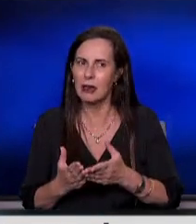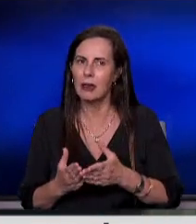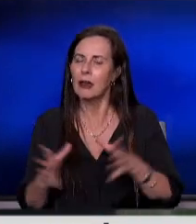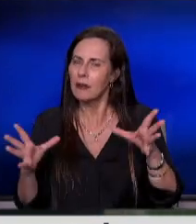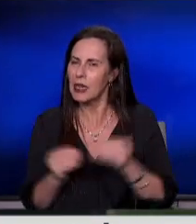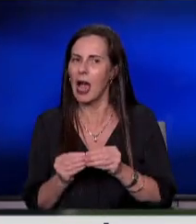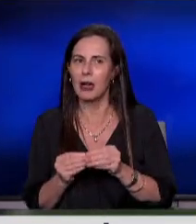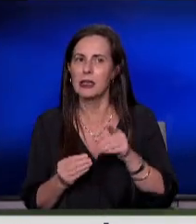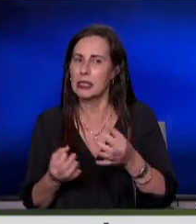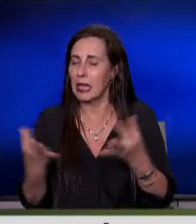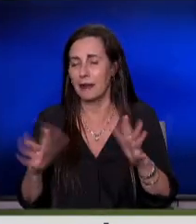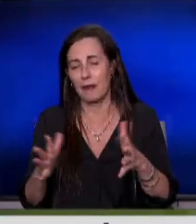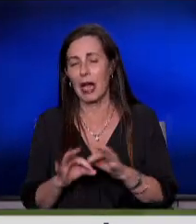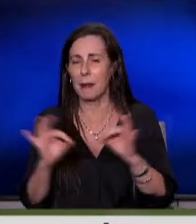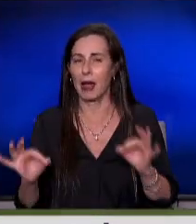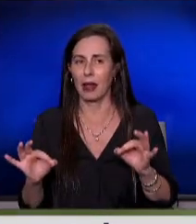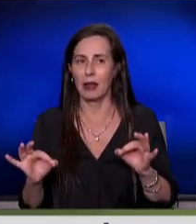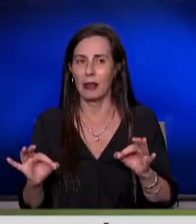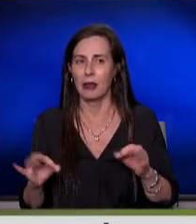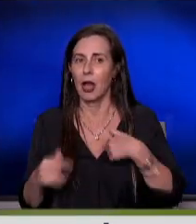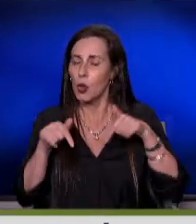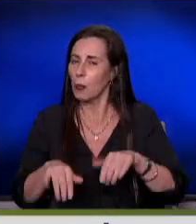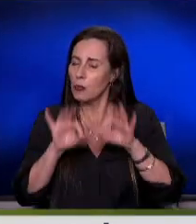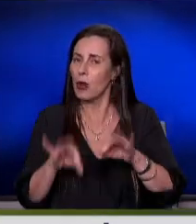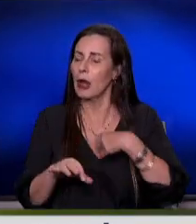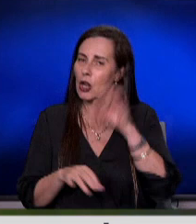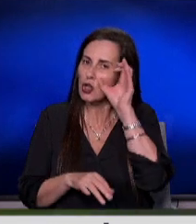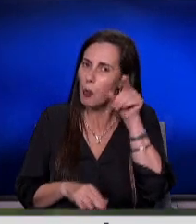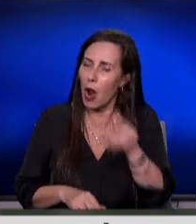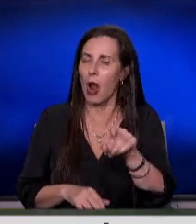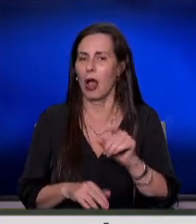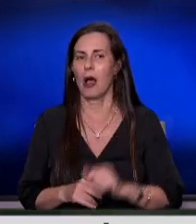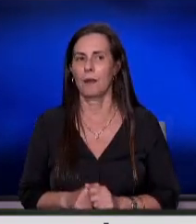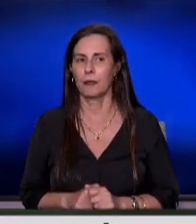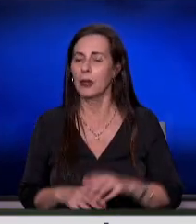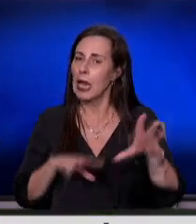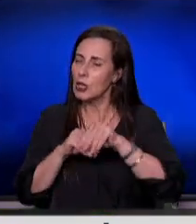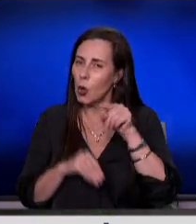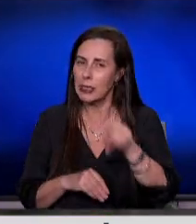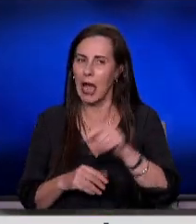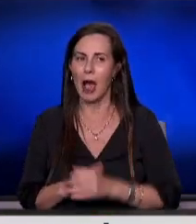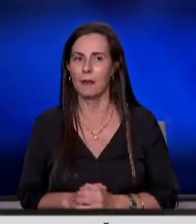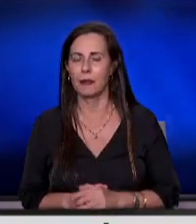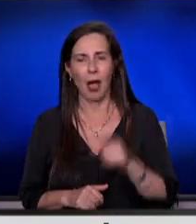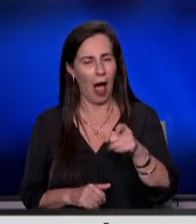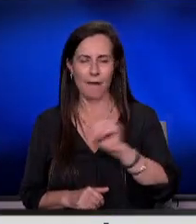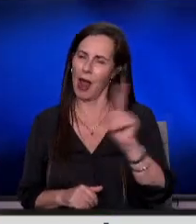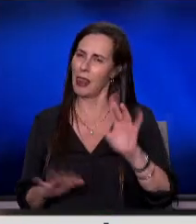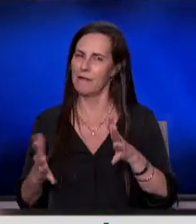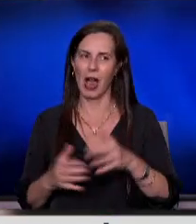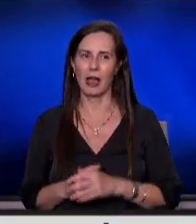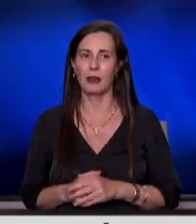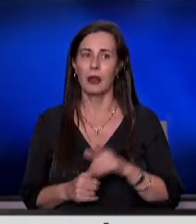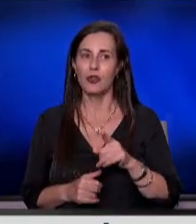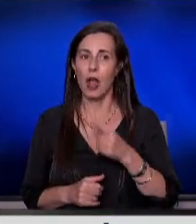כאילו, זה טבעי לפחד בהתחלה. ואנחנו פה בשבילך לשמוע, להקשיב, להיות איתך, אבל אל תפחד. כשאתה